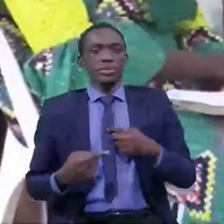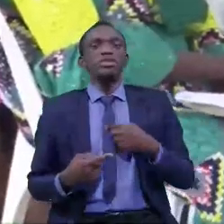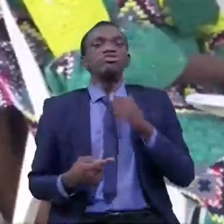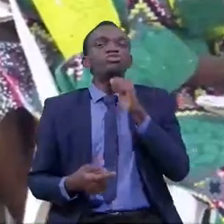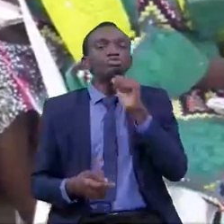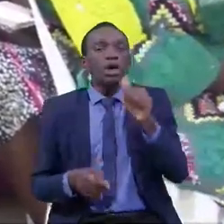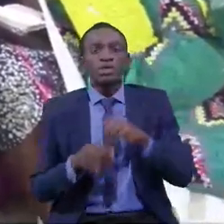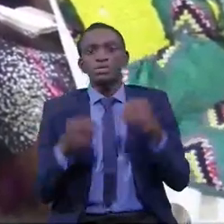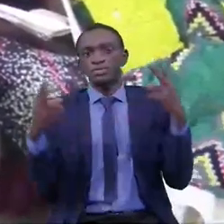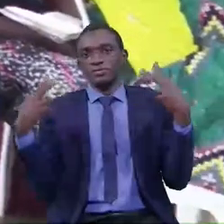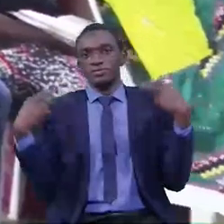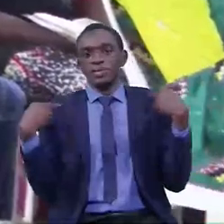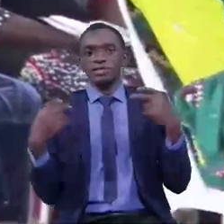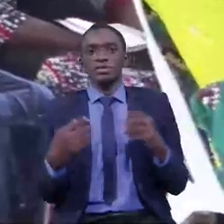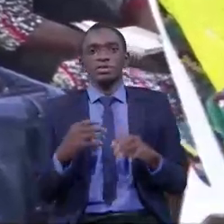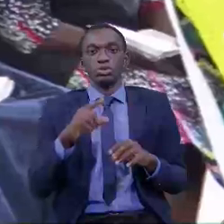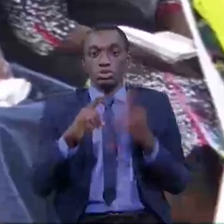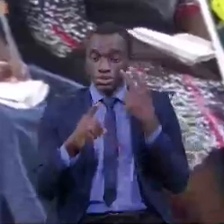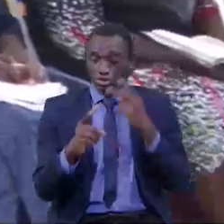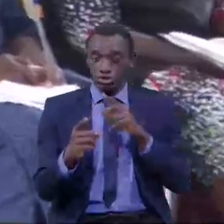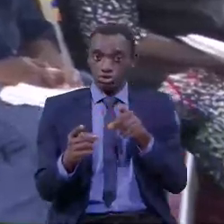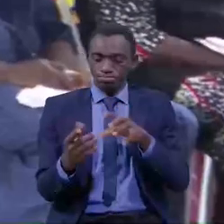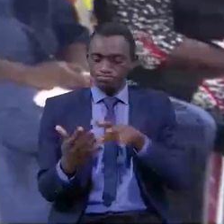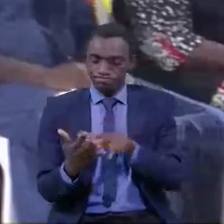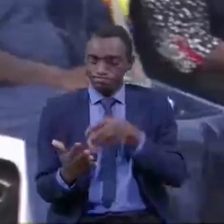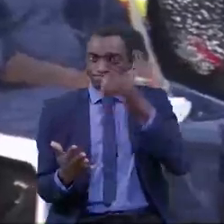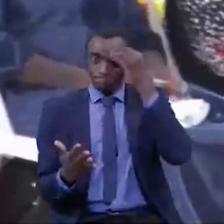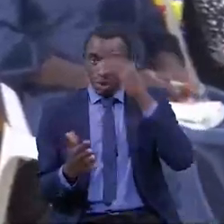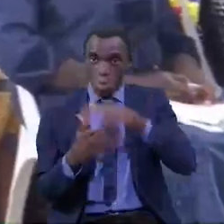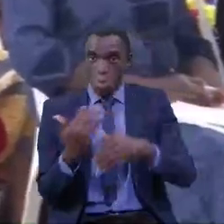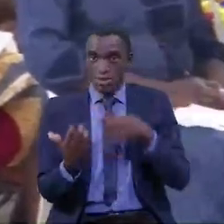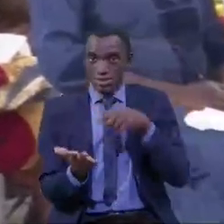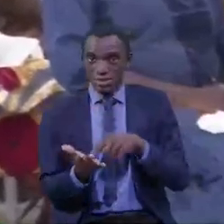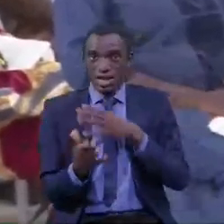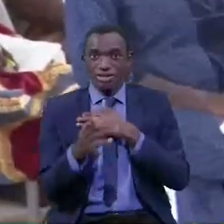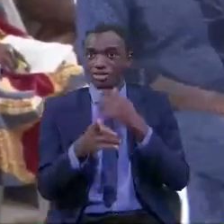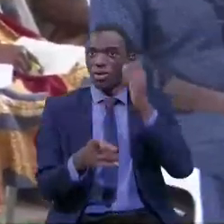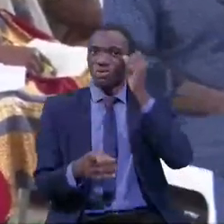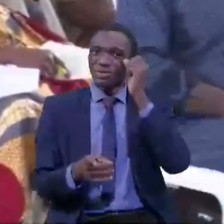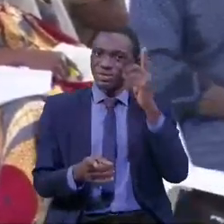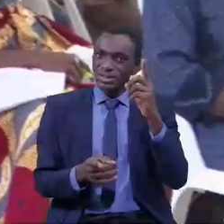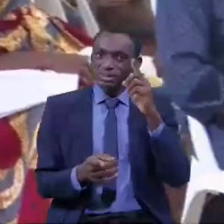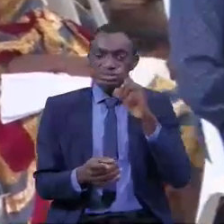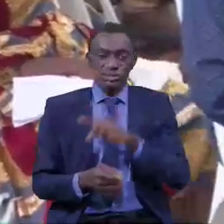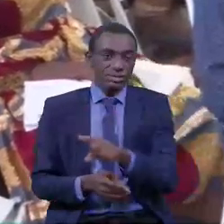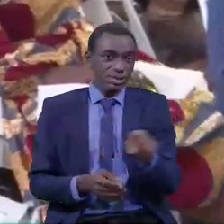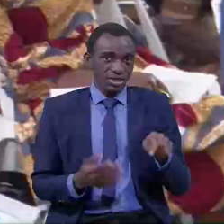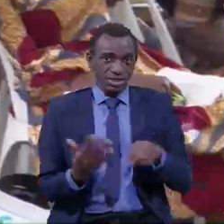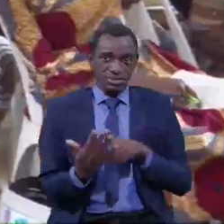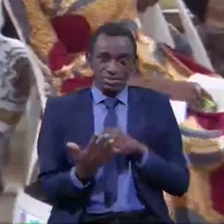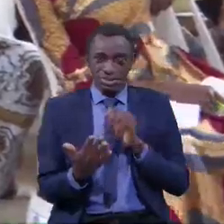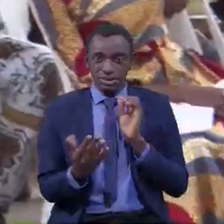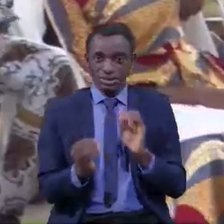n'a pas été vaine. Quand tu prends toutes ces choses et que tu les comprends et tu rumines,